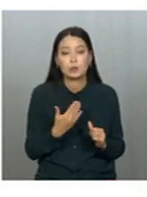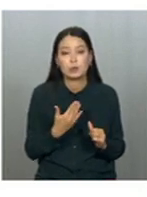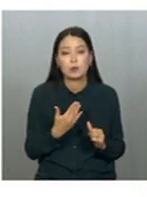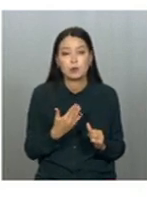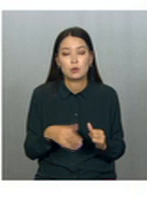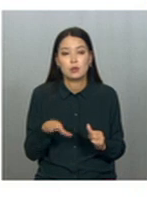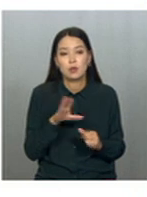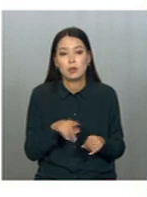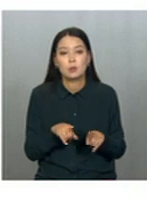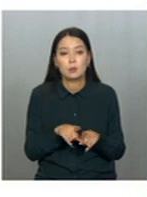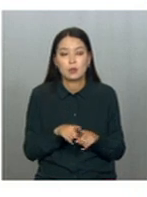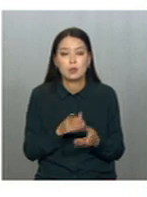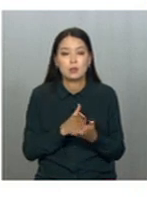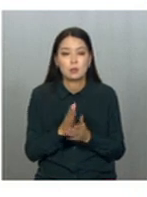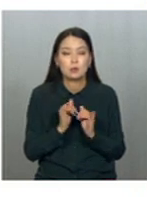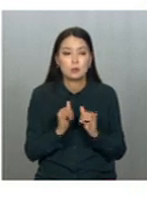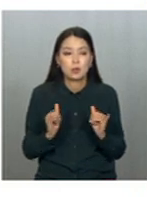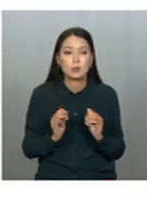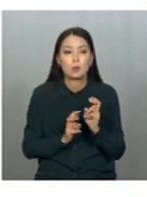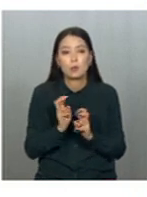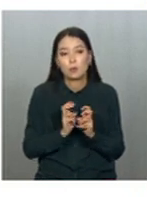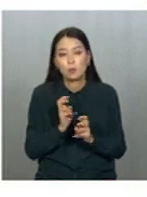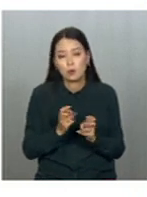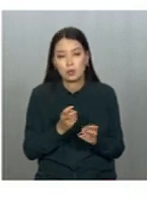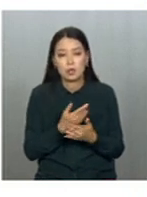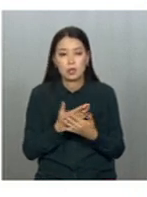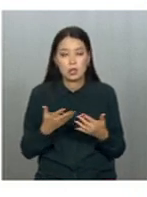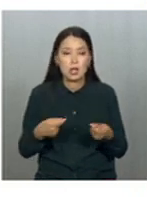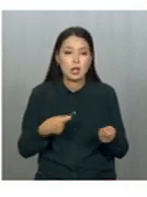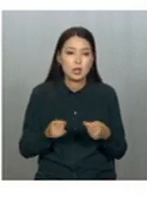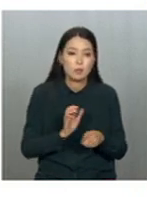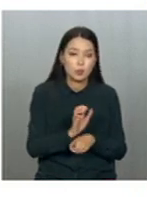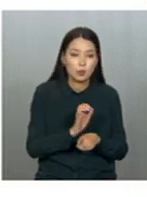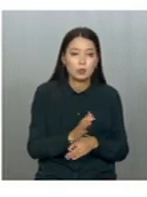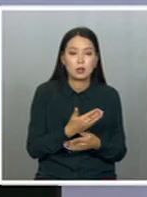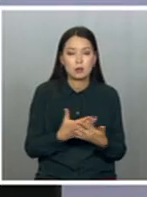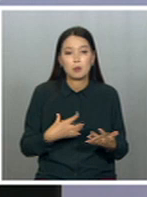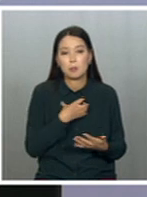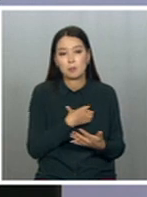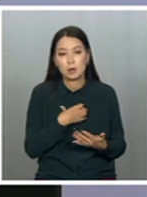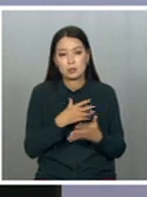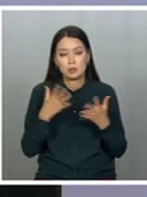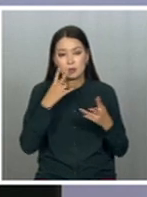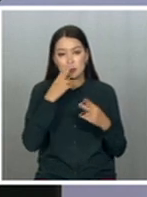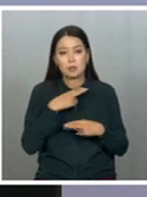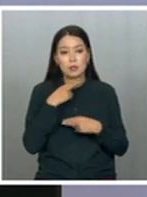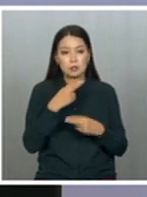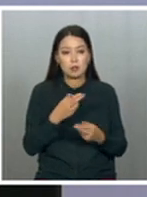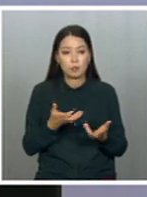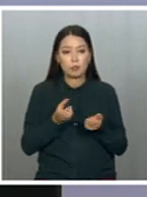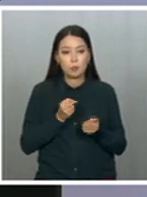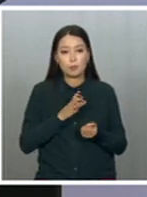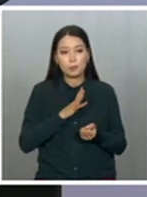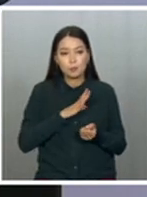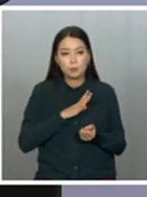экспортқа шығару, соның ішінде өңделген өнімдерді экспортқа шығару басты назарға алынды. Балалар, 100